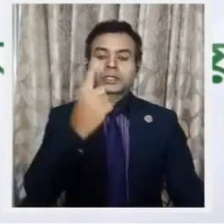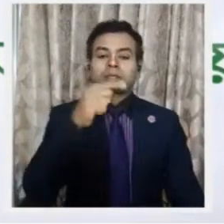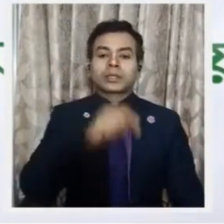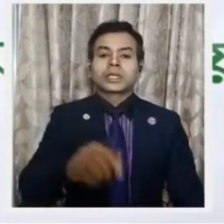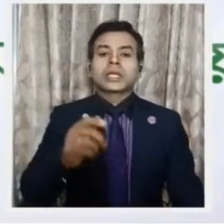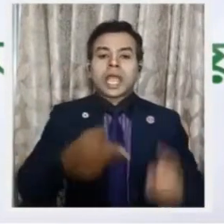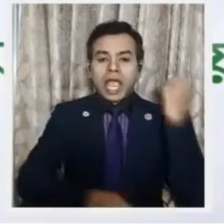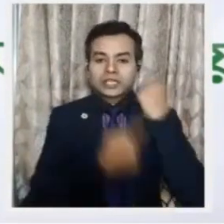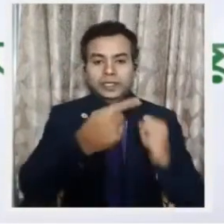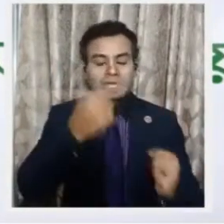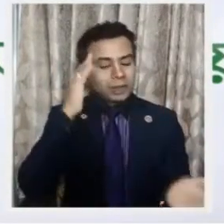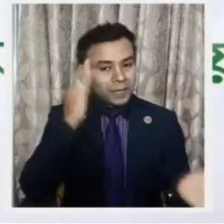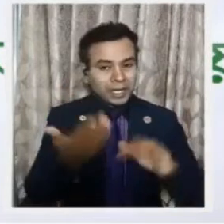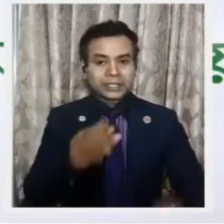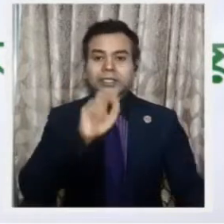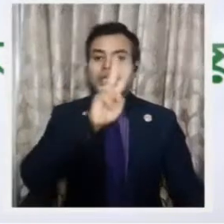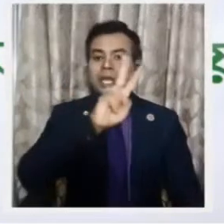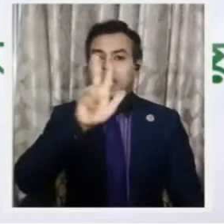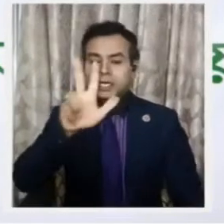61 থেকে 70 22 জন,